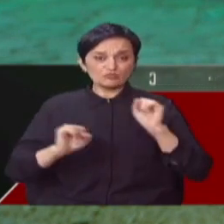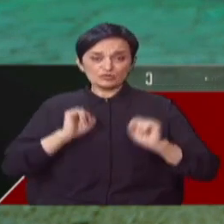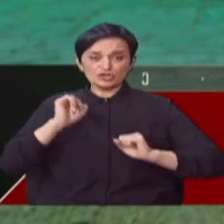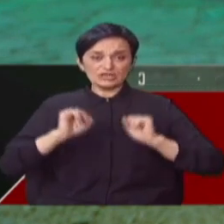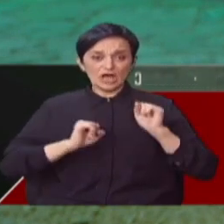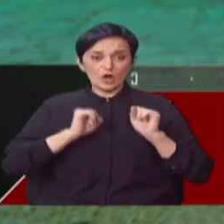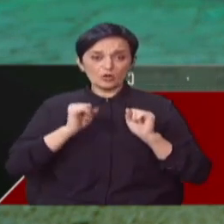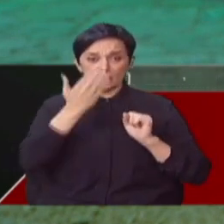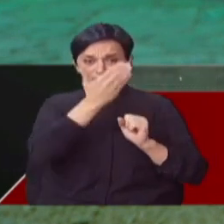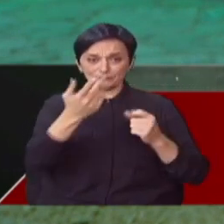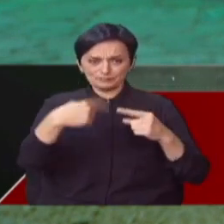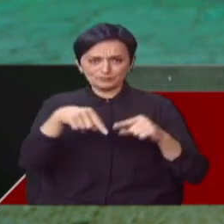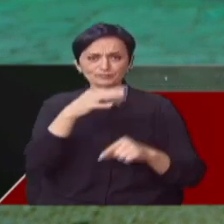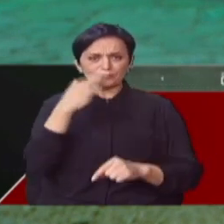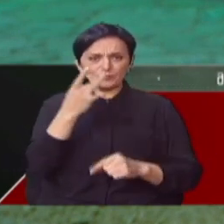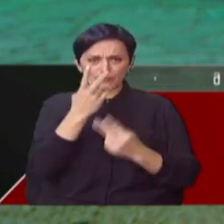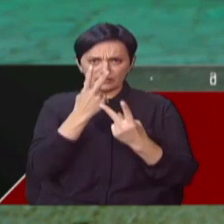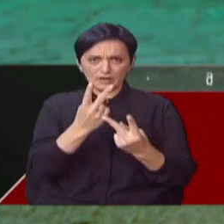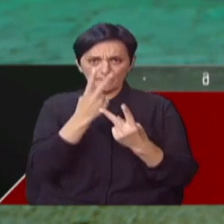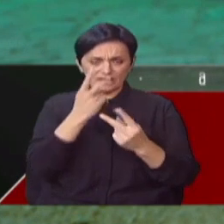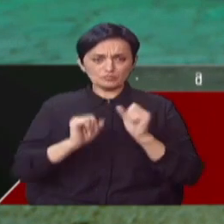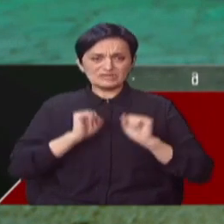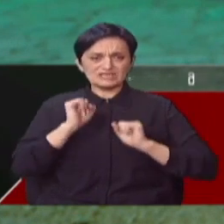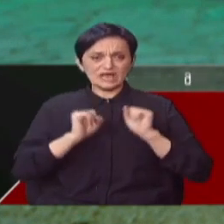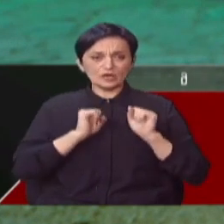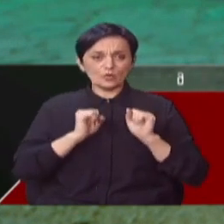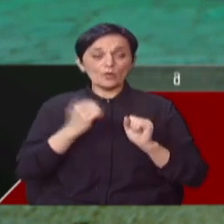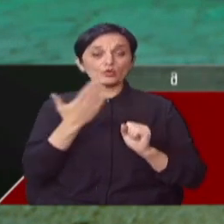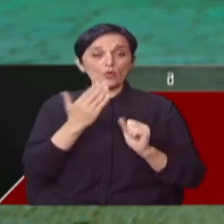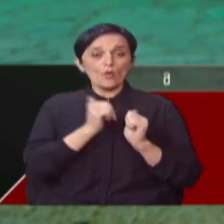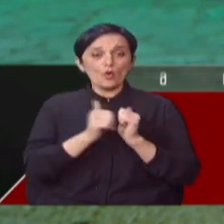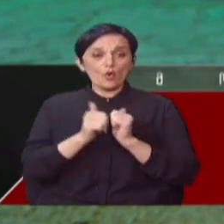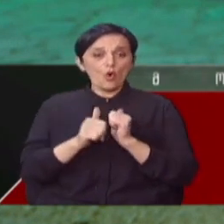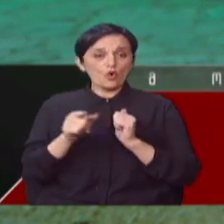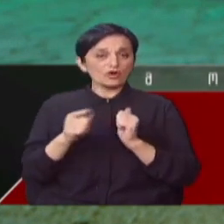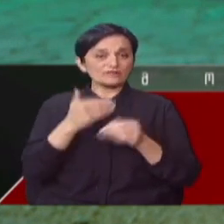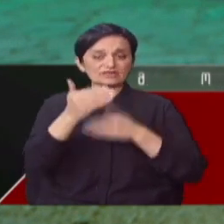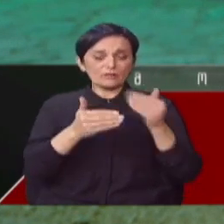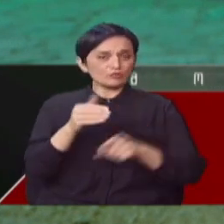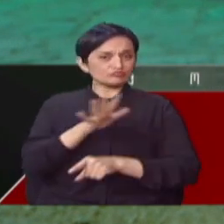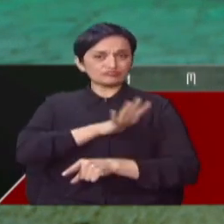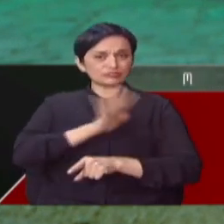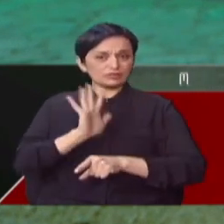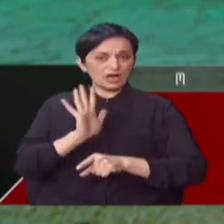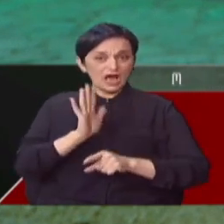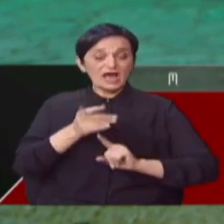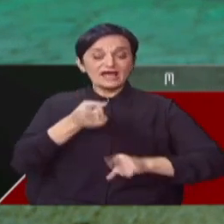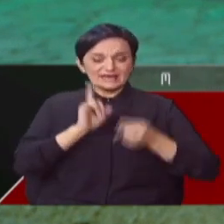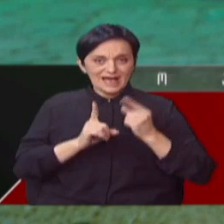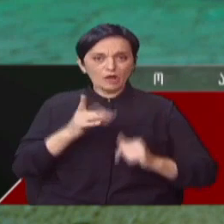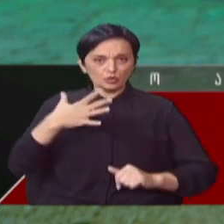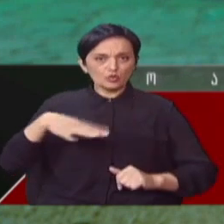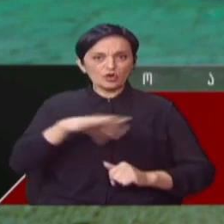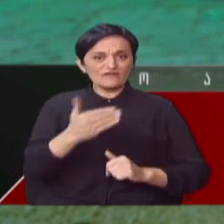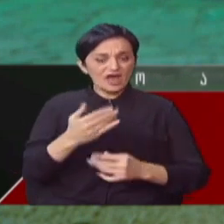რომელიც საზოგადოებამ არაერთხელ იხილა ამისი მცდელობა და რომელიც ყოველთვის წარუმატებელი იყო, მაგრამ რეალურად ეს ქვეყნისთვის